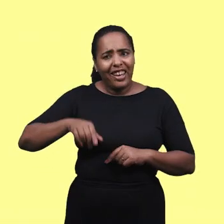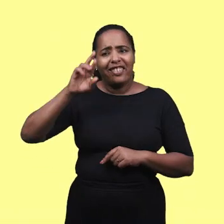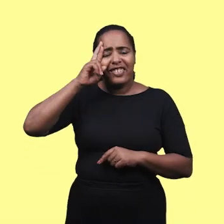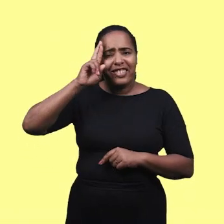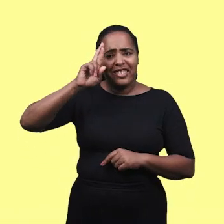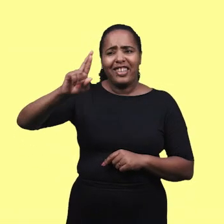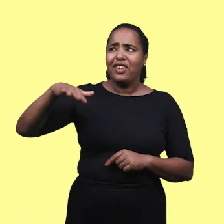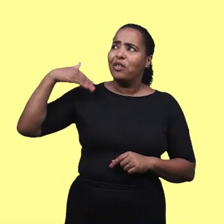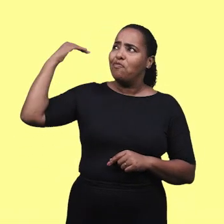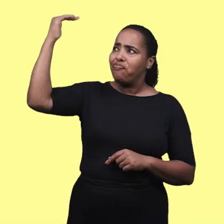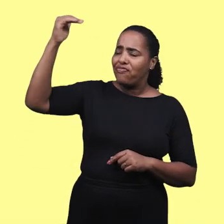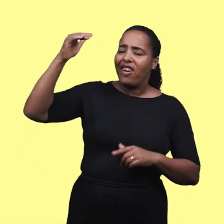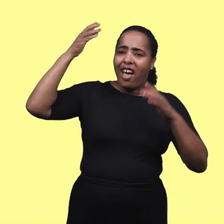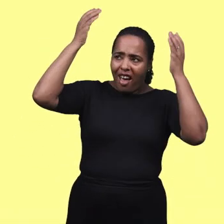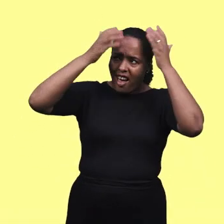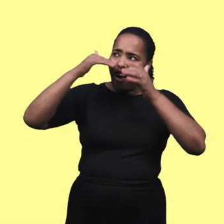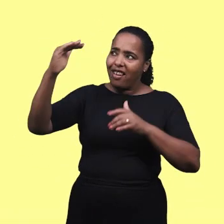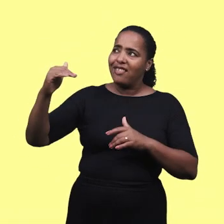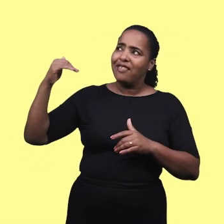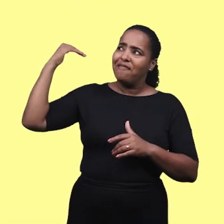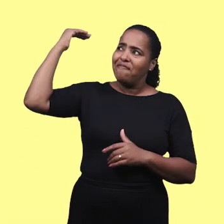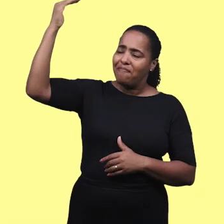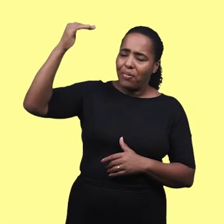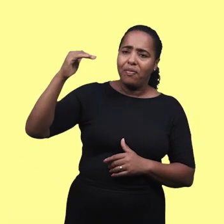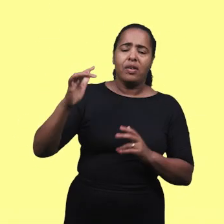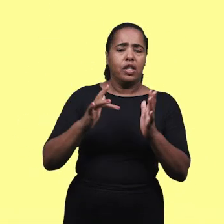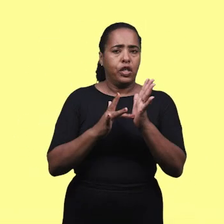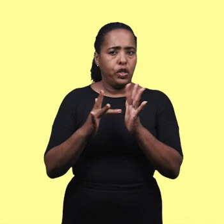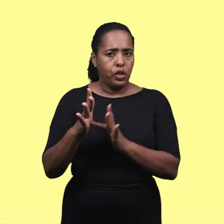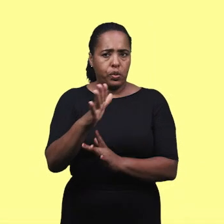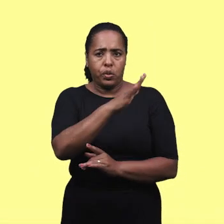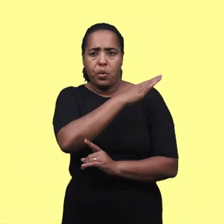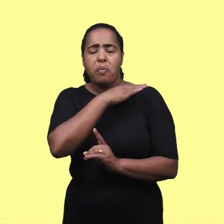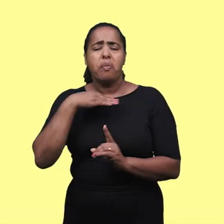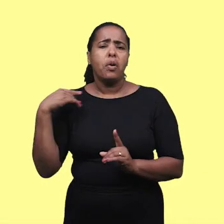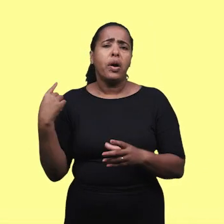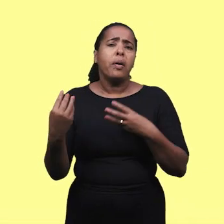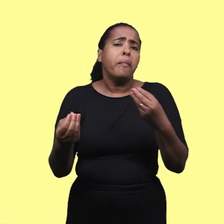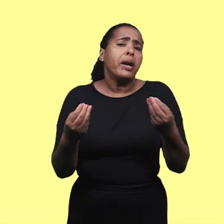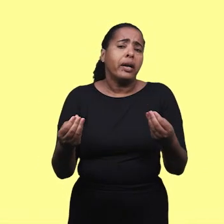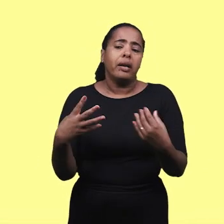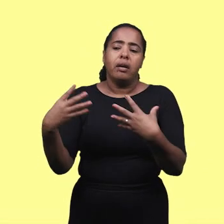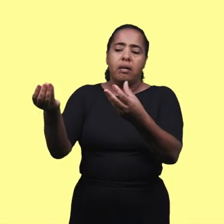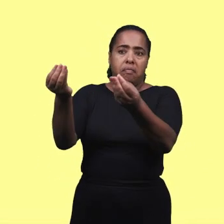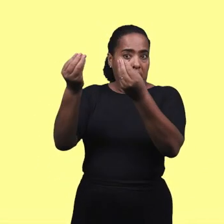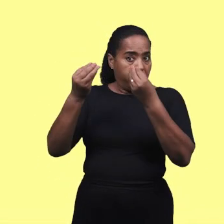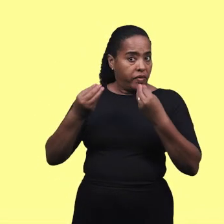roi des rois, le Seigneur des seigneurs. Il est mort